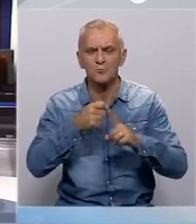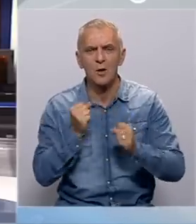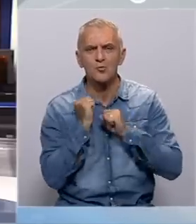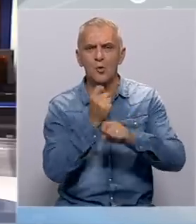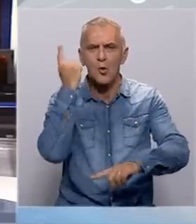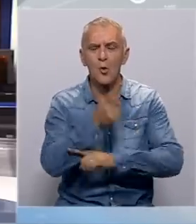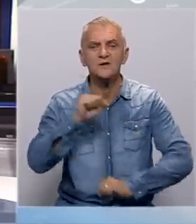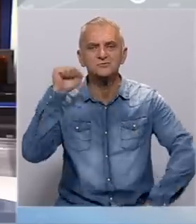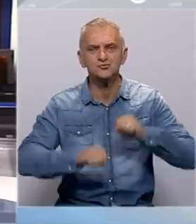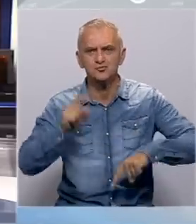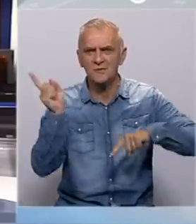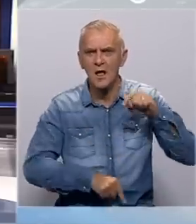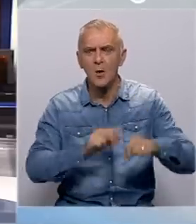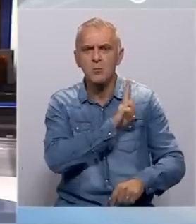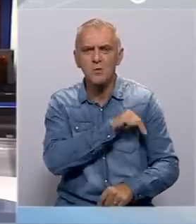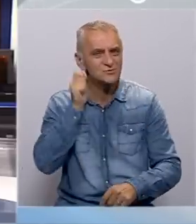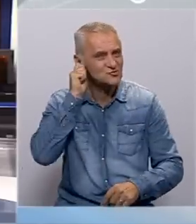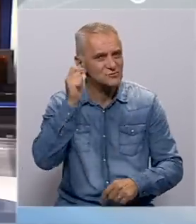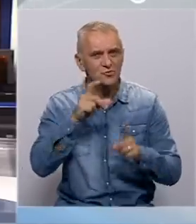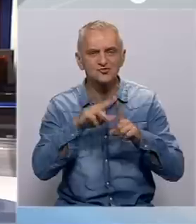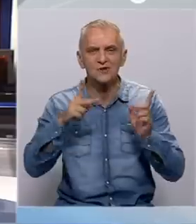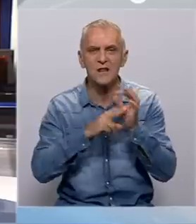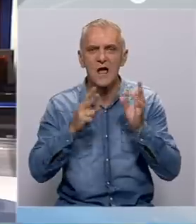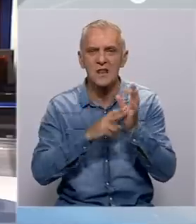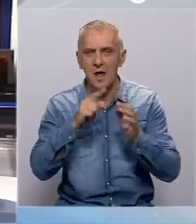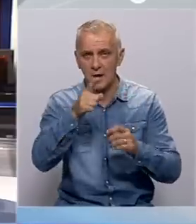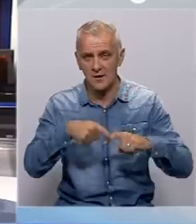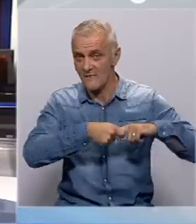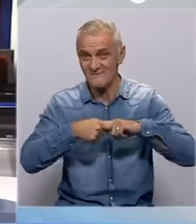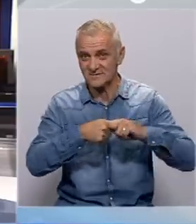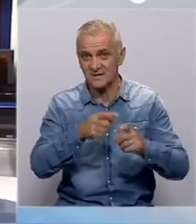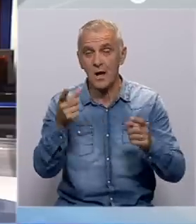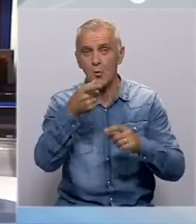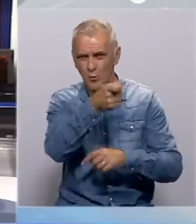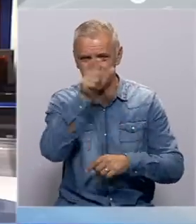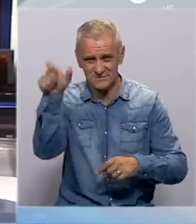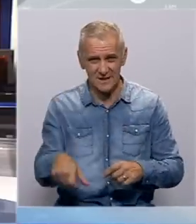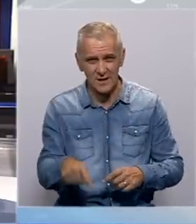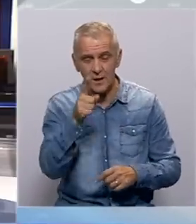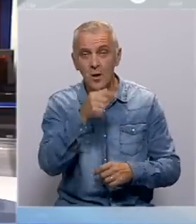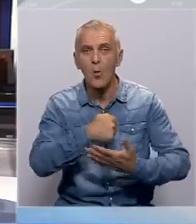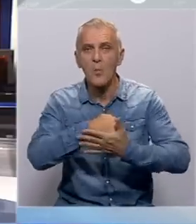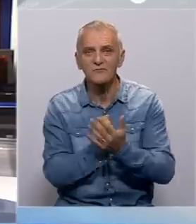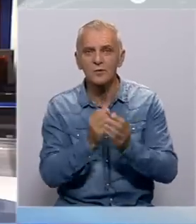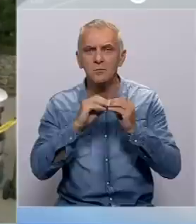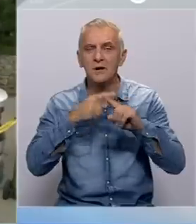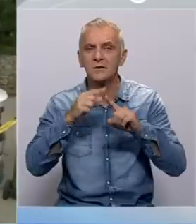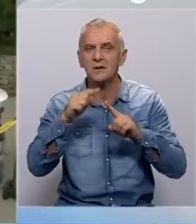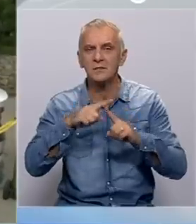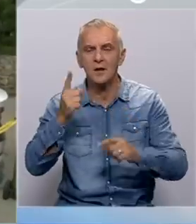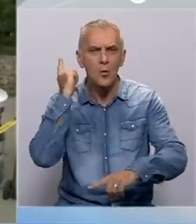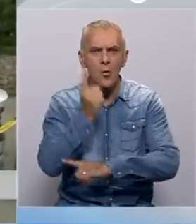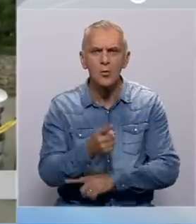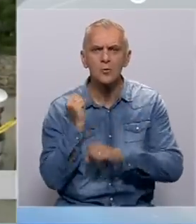o suspenziji policajke Dženane Selimović koja se dovodi u vezu s ubicom. Korman je za BHRT potvrdio da je odluka donesena